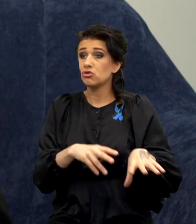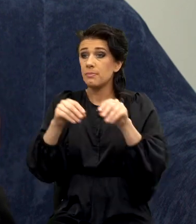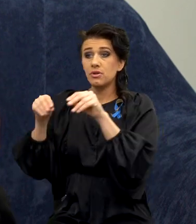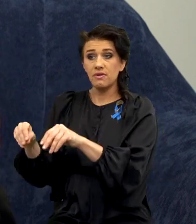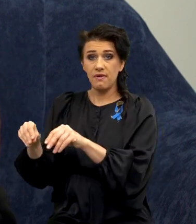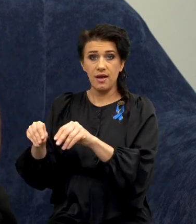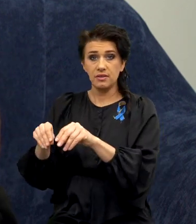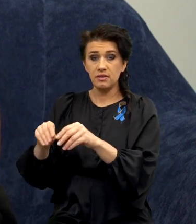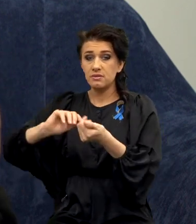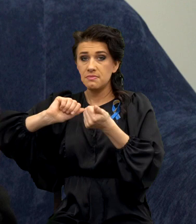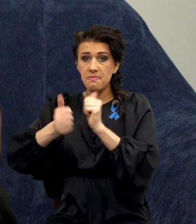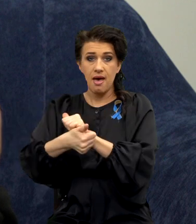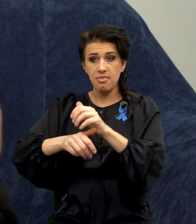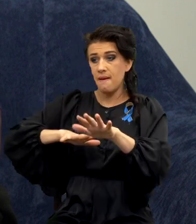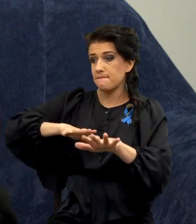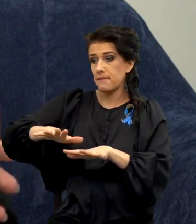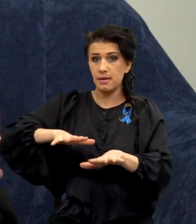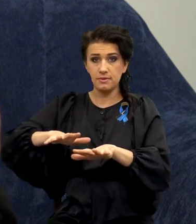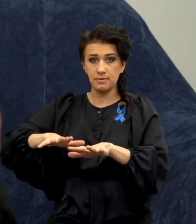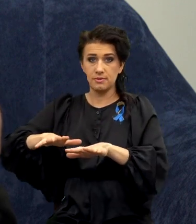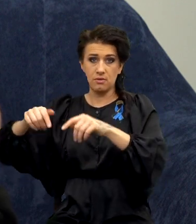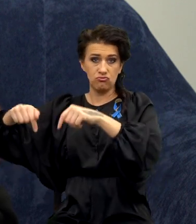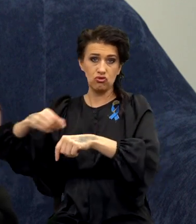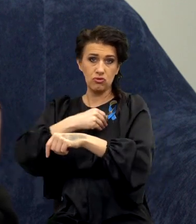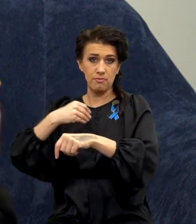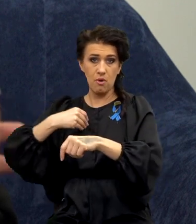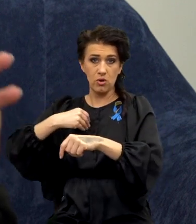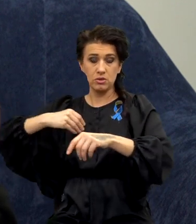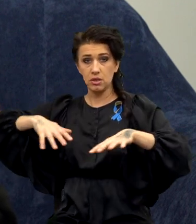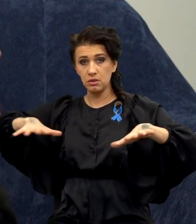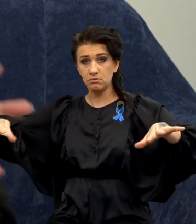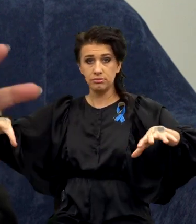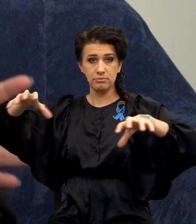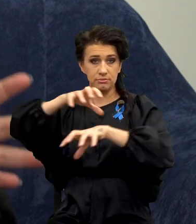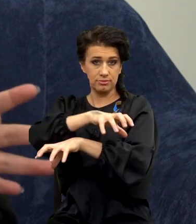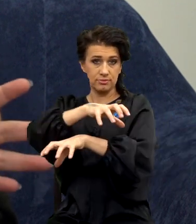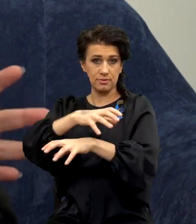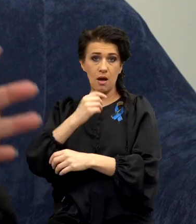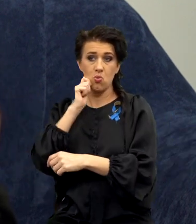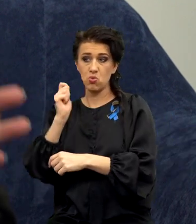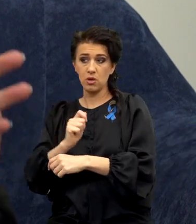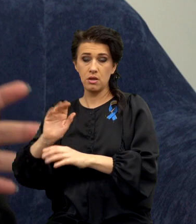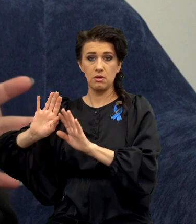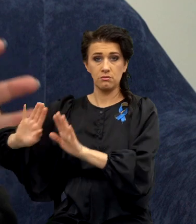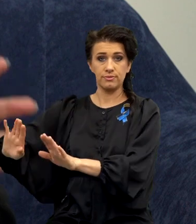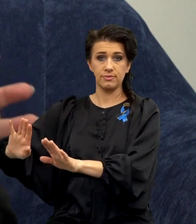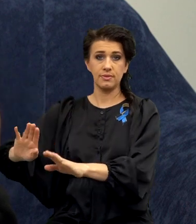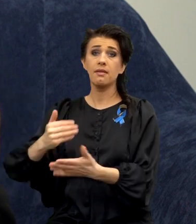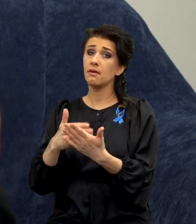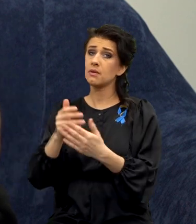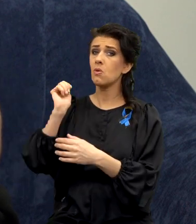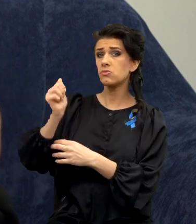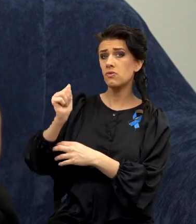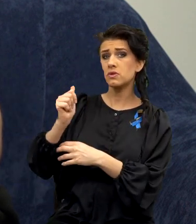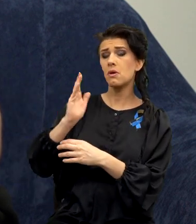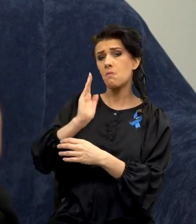zawsze tego traktować jako traumę. To jest też ważne, żeby tych profesjonalistów zachować na później, kiedy naprawdę będą